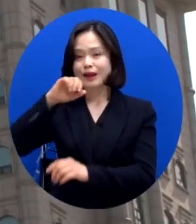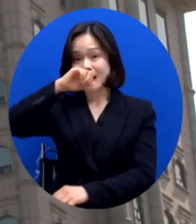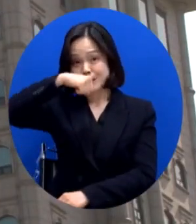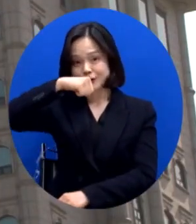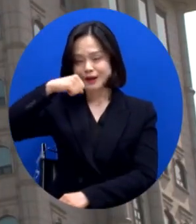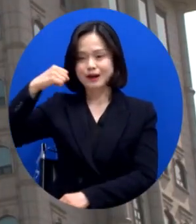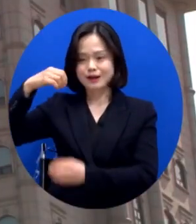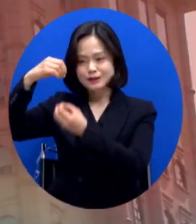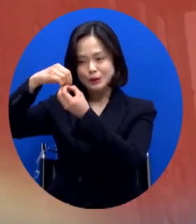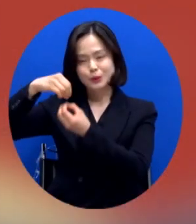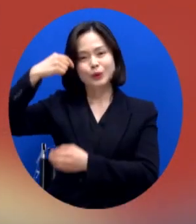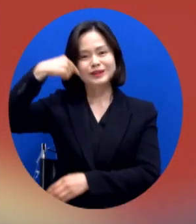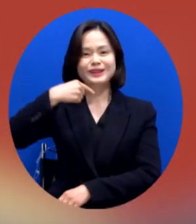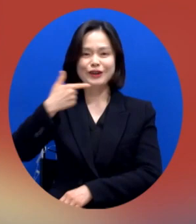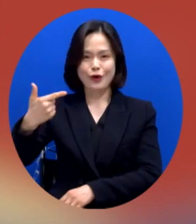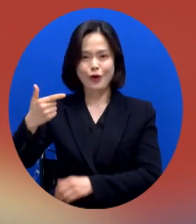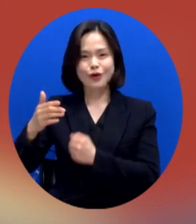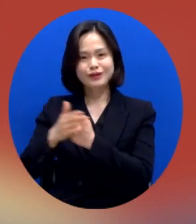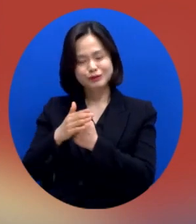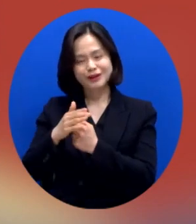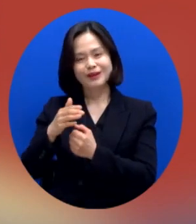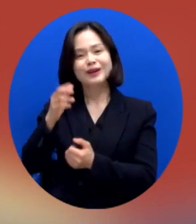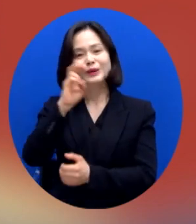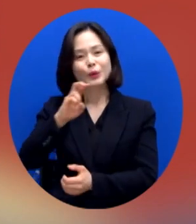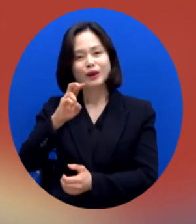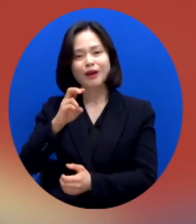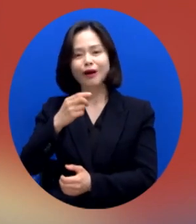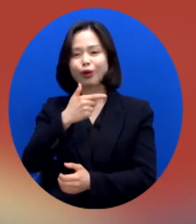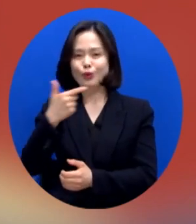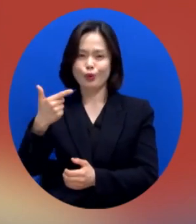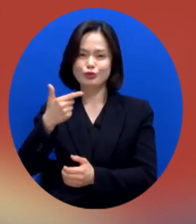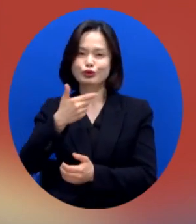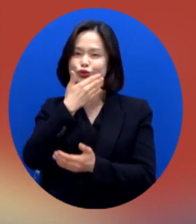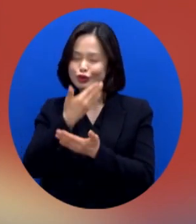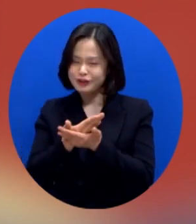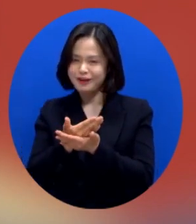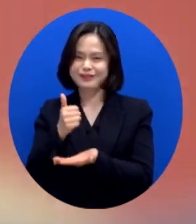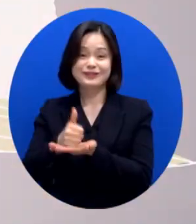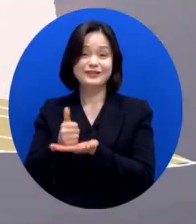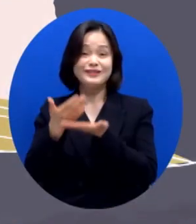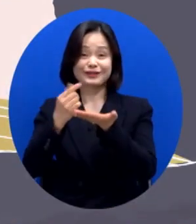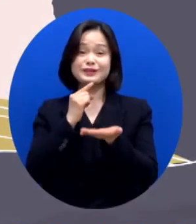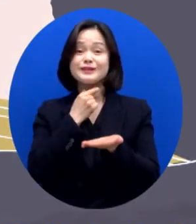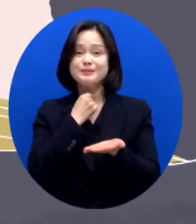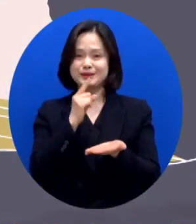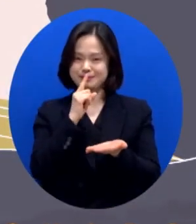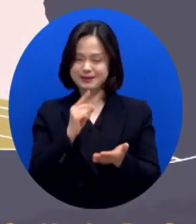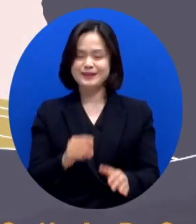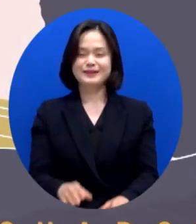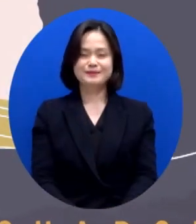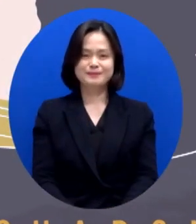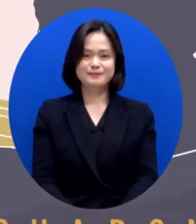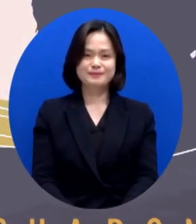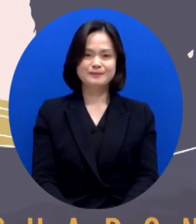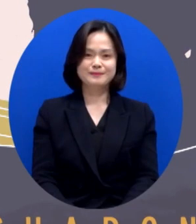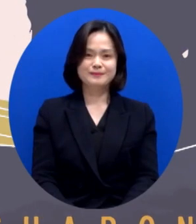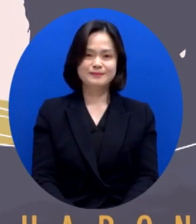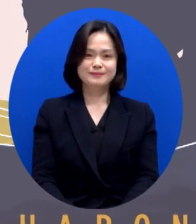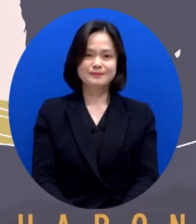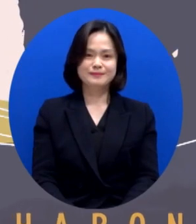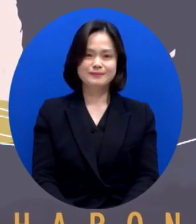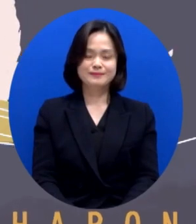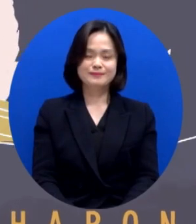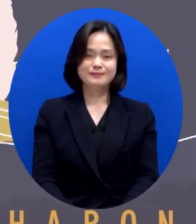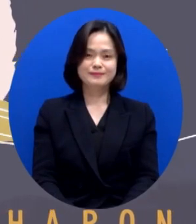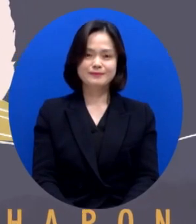잘 표현된 만큼 큰 의미가 있는 곡이라며 추천의 이유를 밝히기도 했습니다. CTS 뉴스